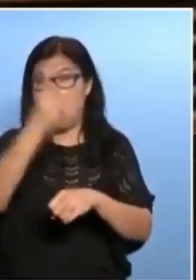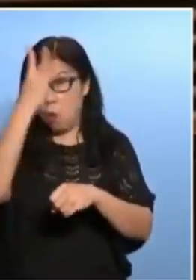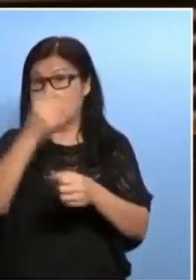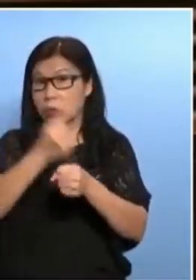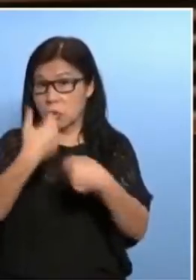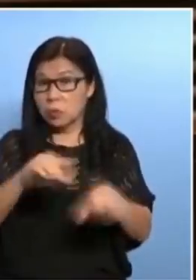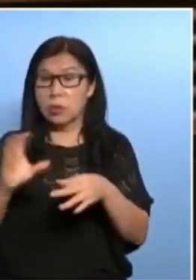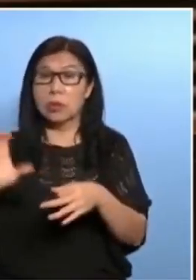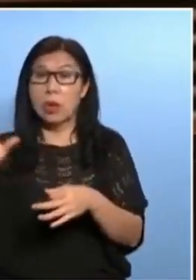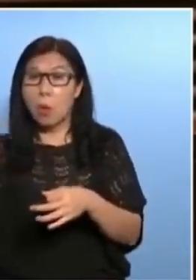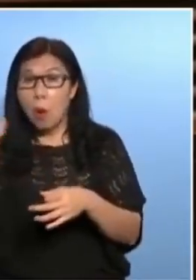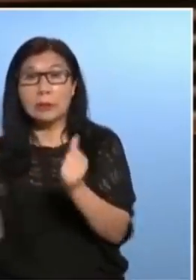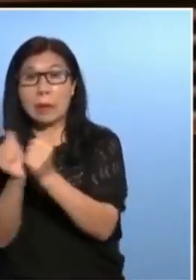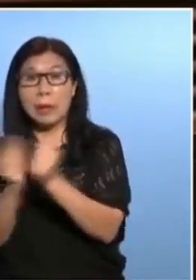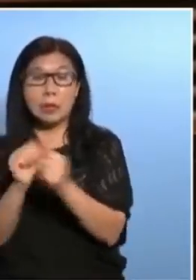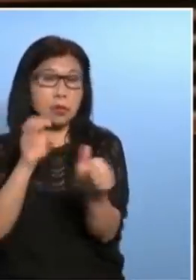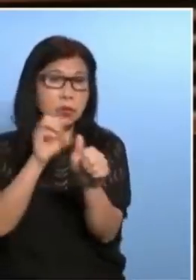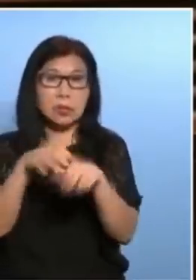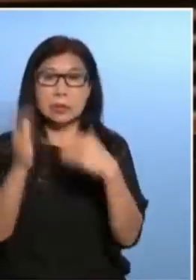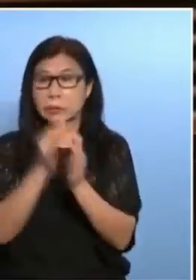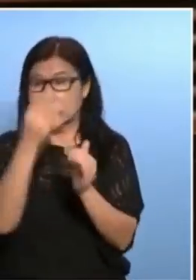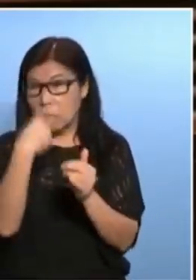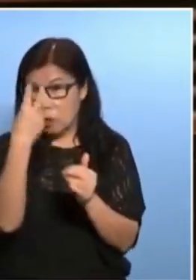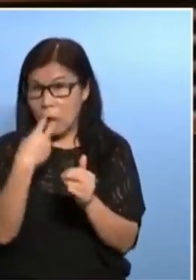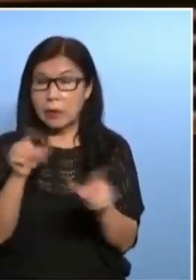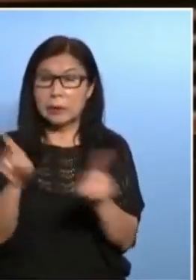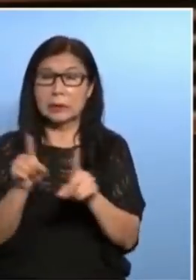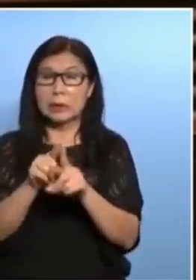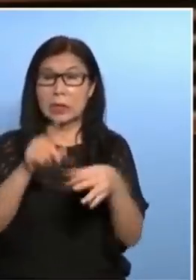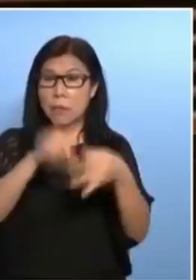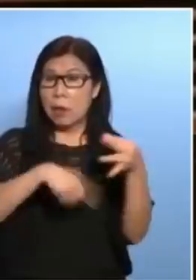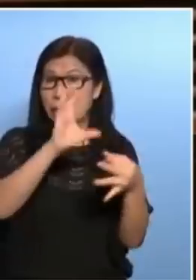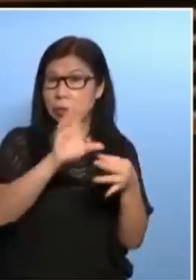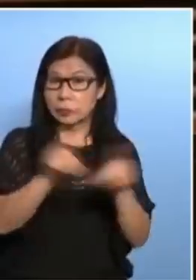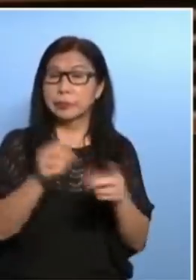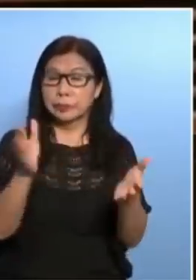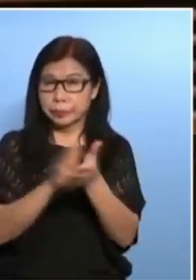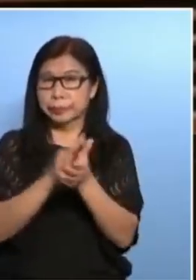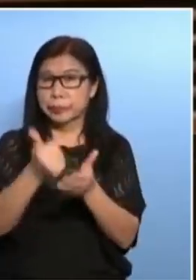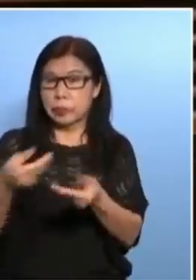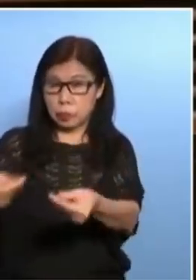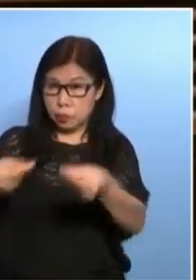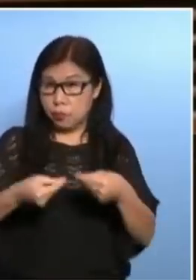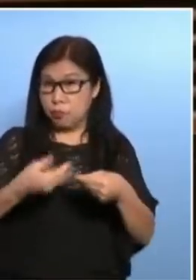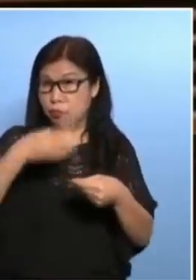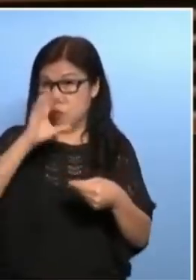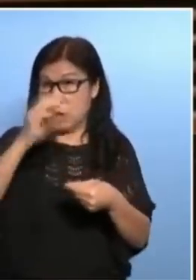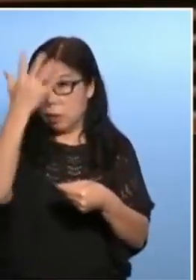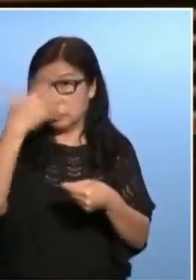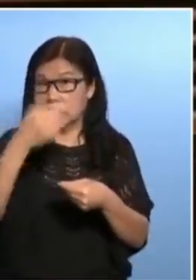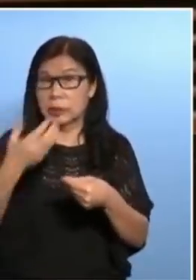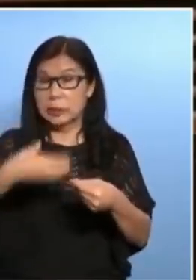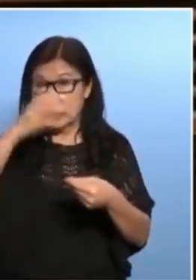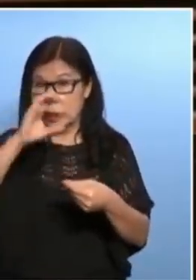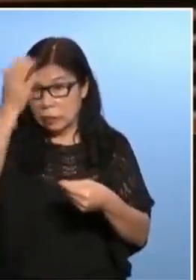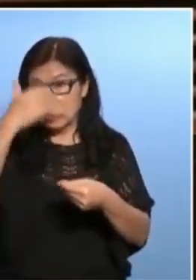后，王道再次劝他，讲到喊晒，司马睿就突然说了，好，拿酒嚟，飲完杯